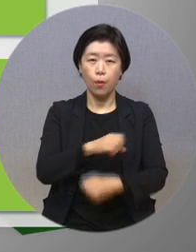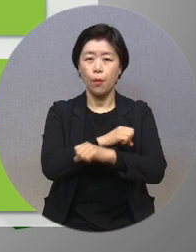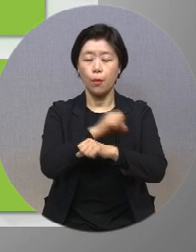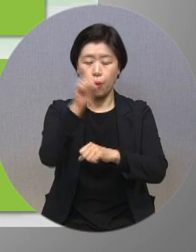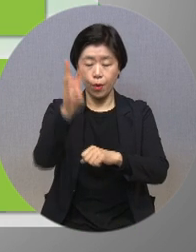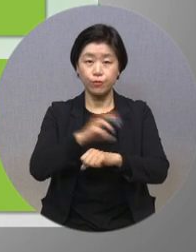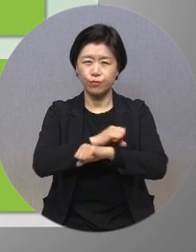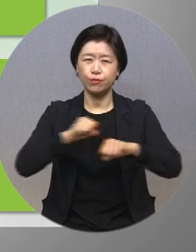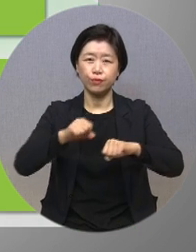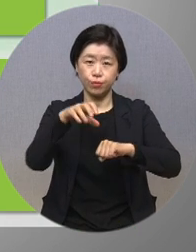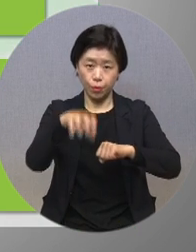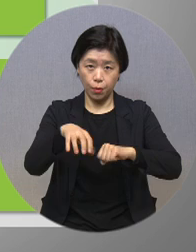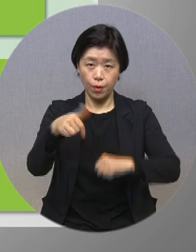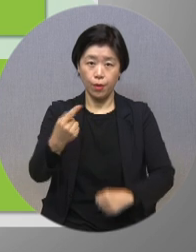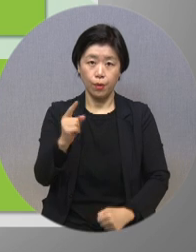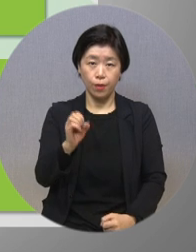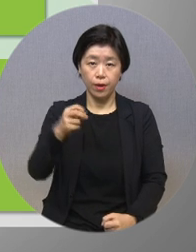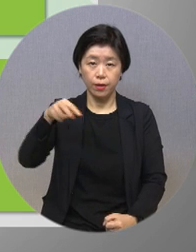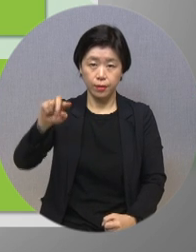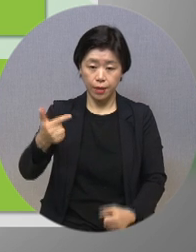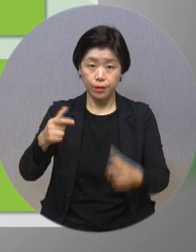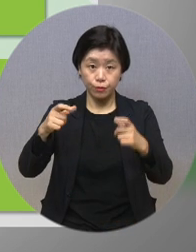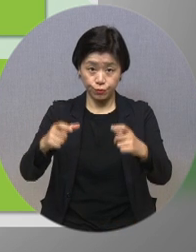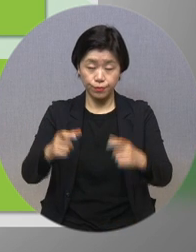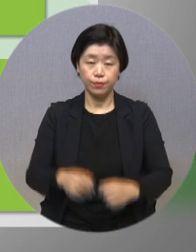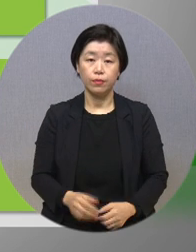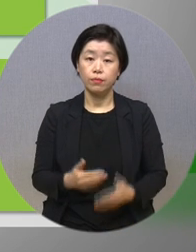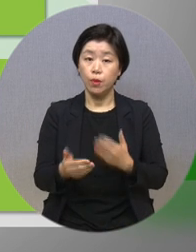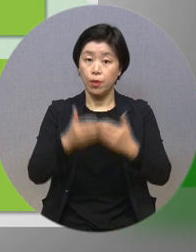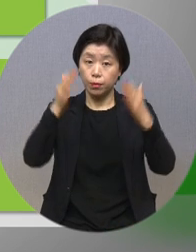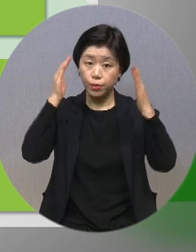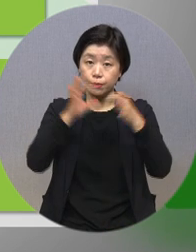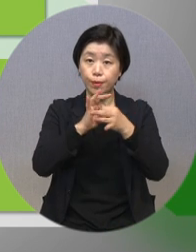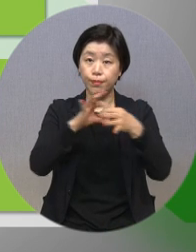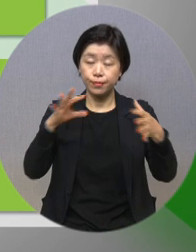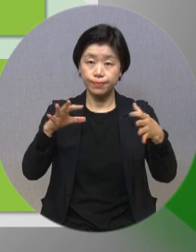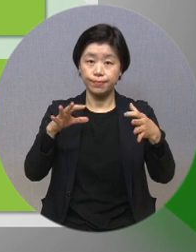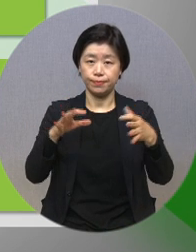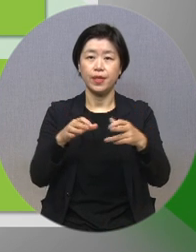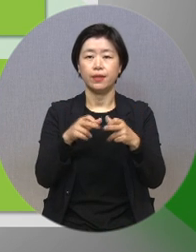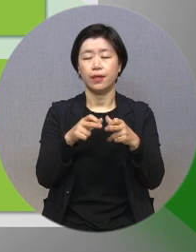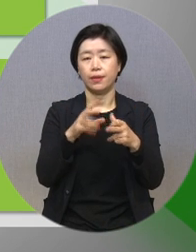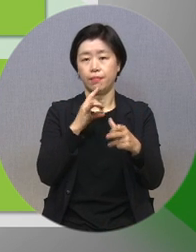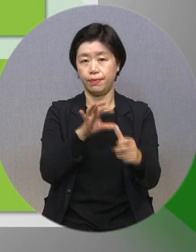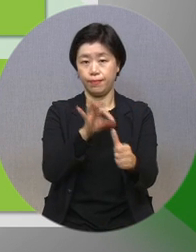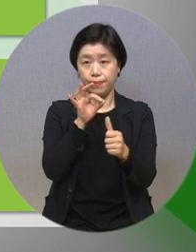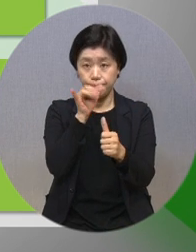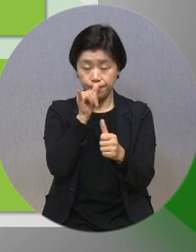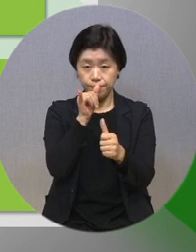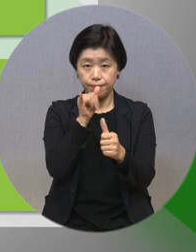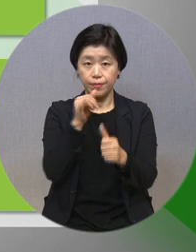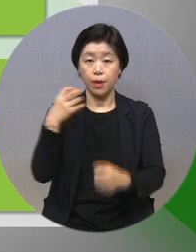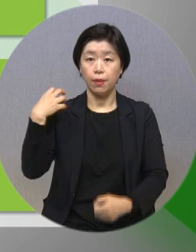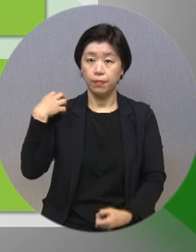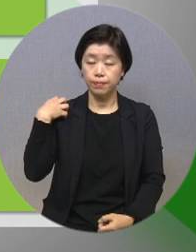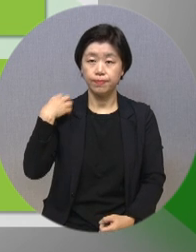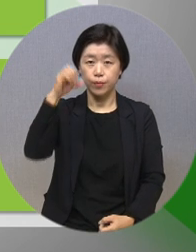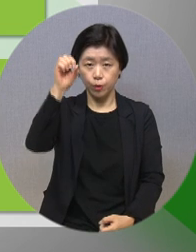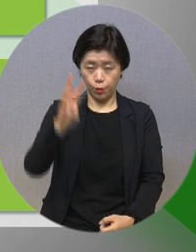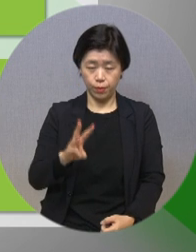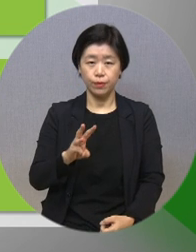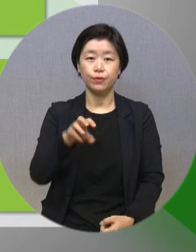광주광역시 광산구입니다. 경력과 학력은 무관하며 상용직을 채용합니다. 장애인만 채용하며